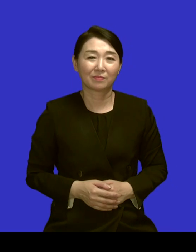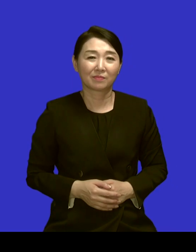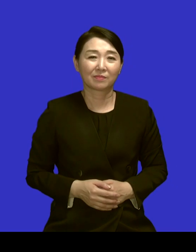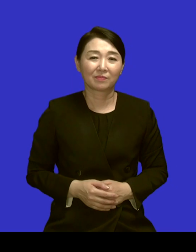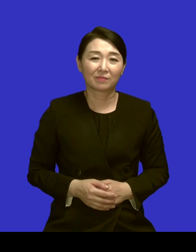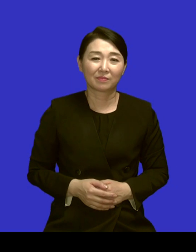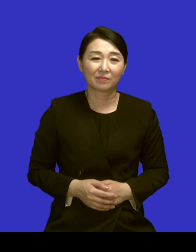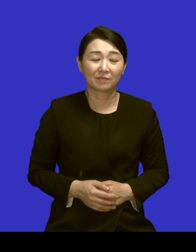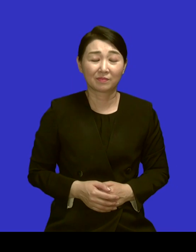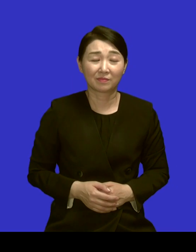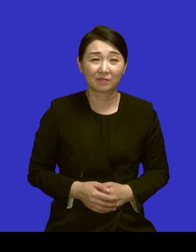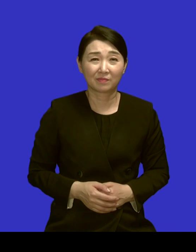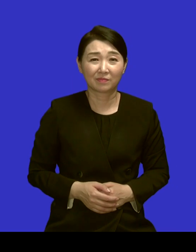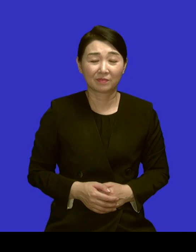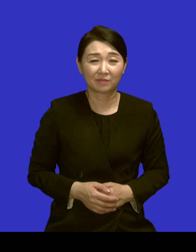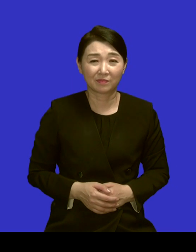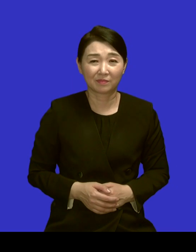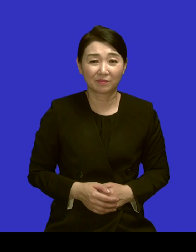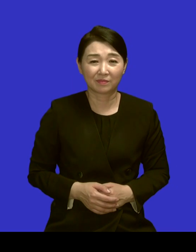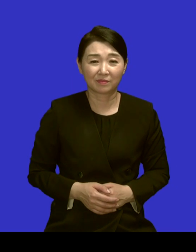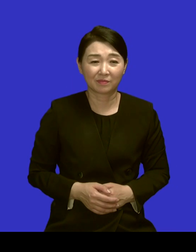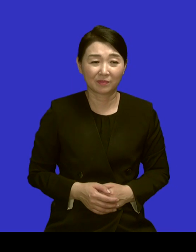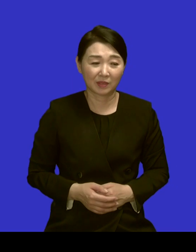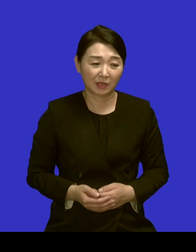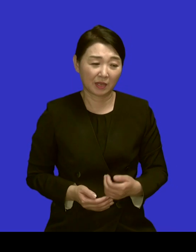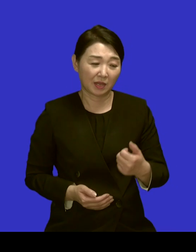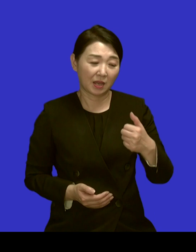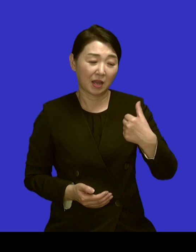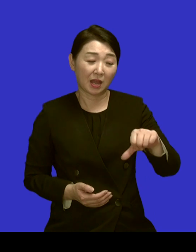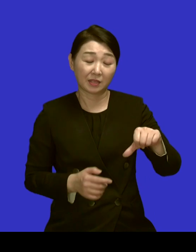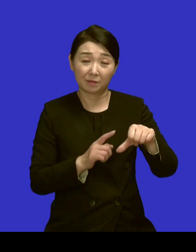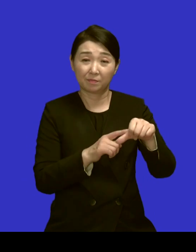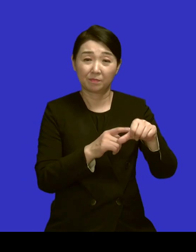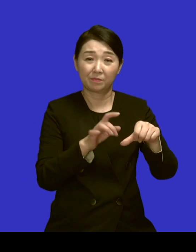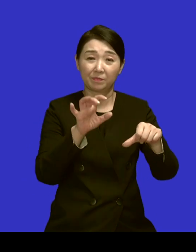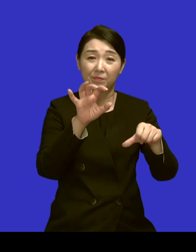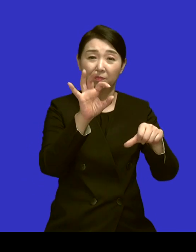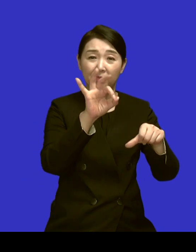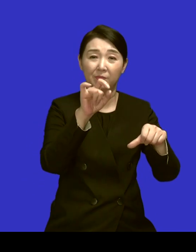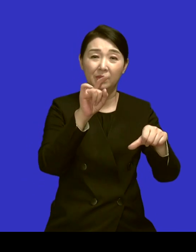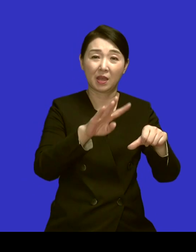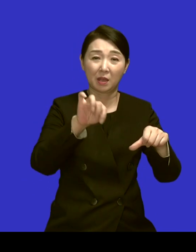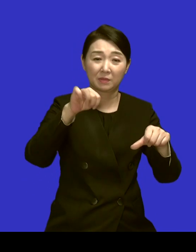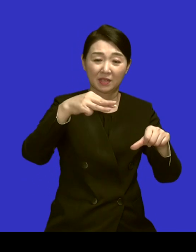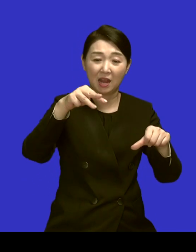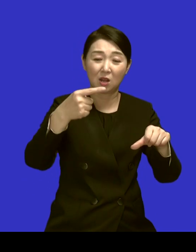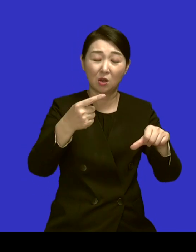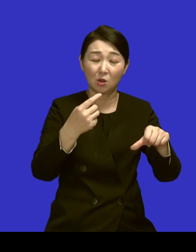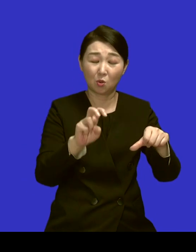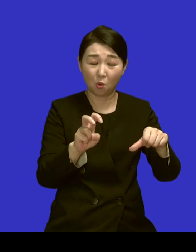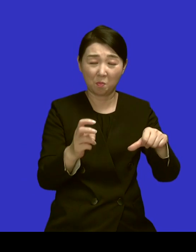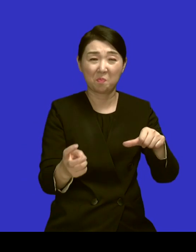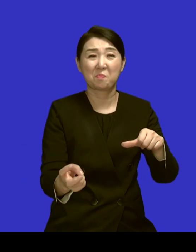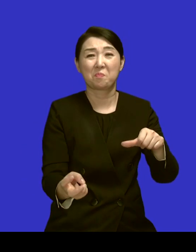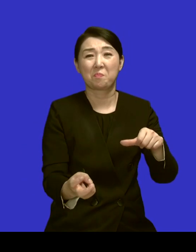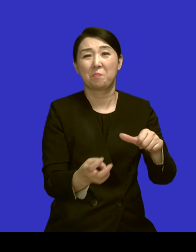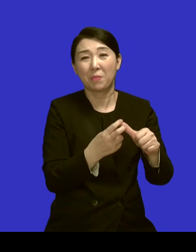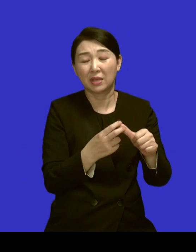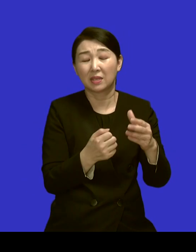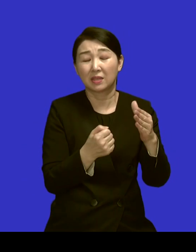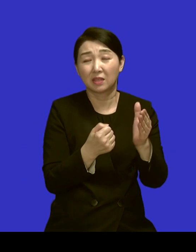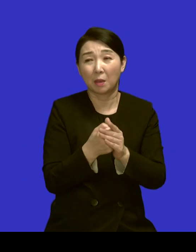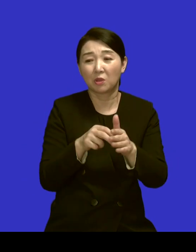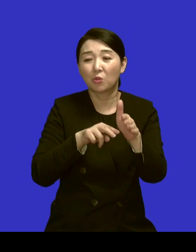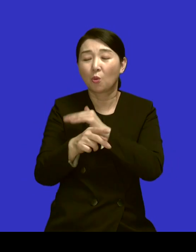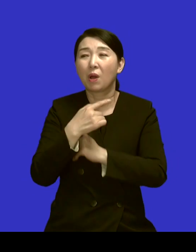아들 압살롬의 반란에 도망갔었던 아버지 다윗의 등이 보여준 그